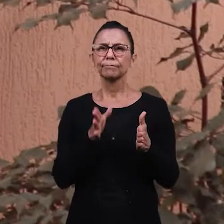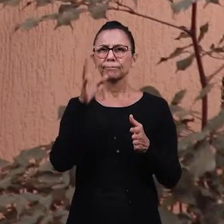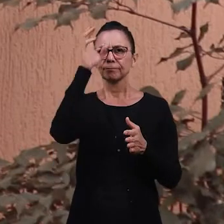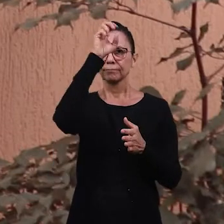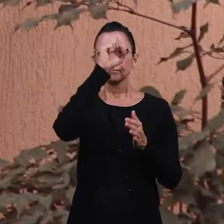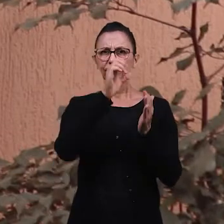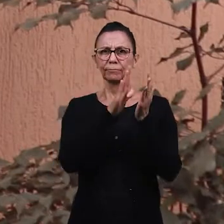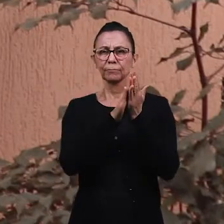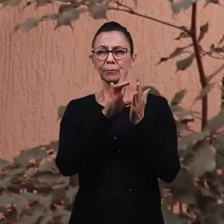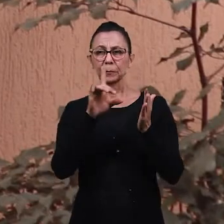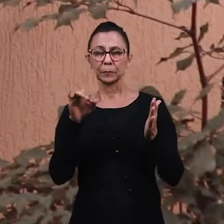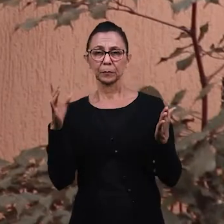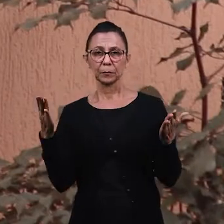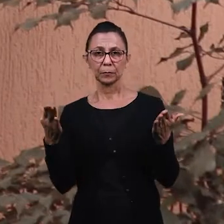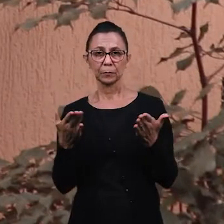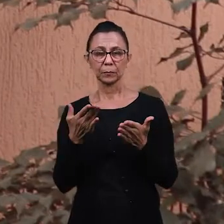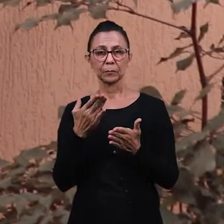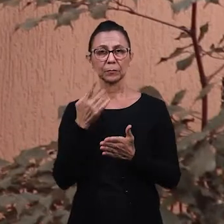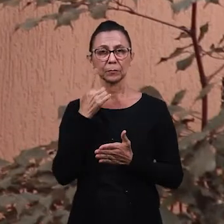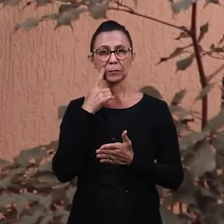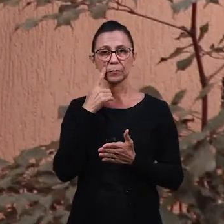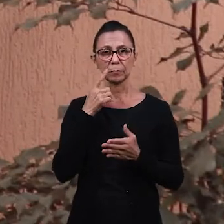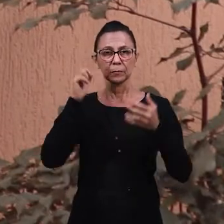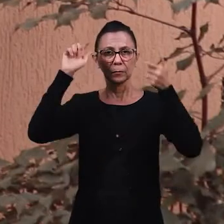pour l'accessibilité.